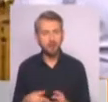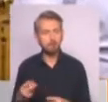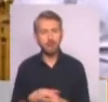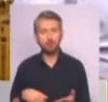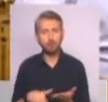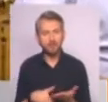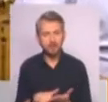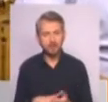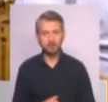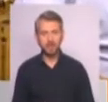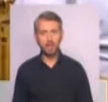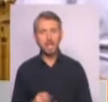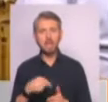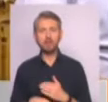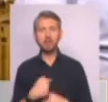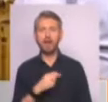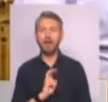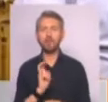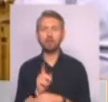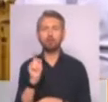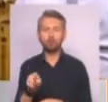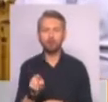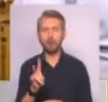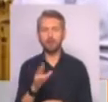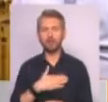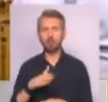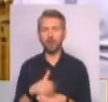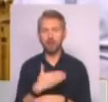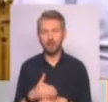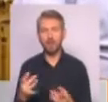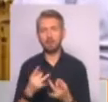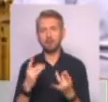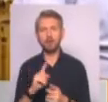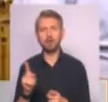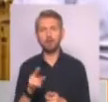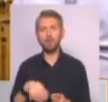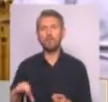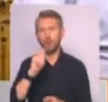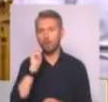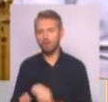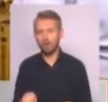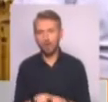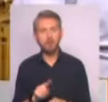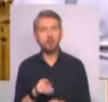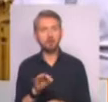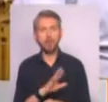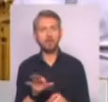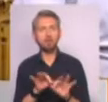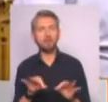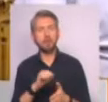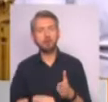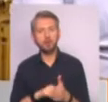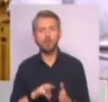без субсидий, да. Значит, я ходила туда, в наш отдел, объяснили, что по всей Украине. Почему-то, не объясняют причины,